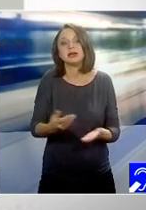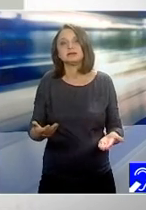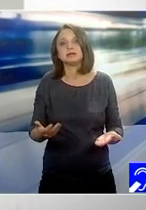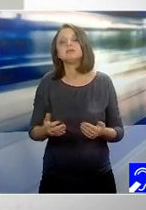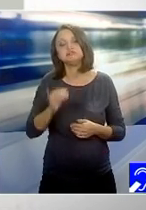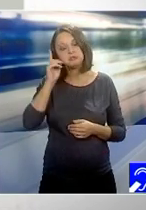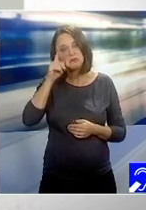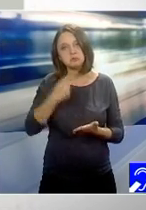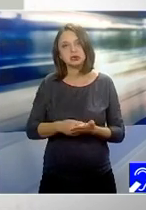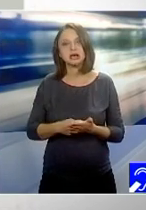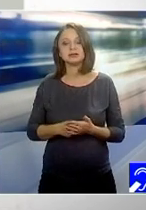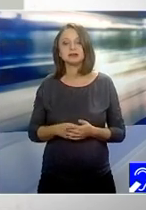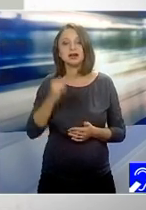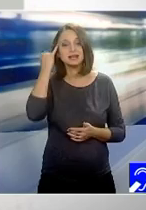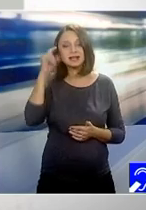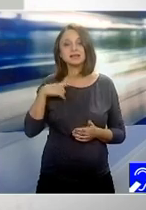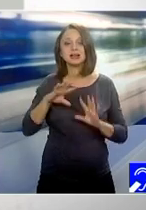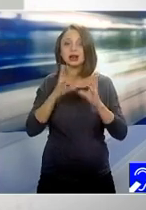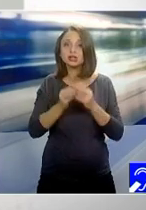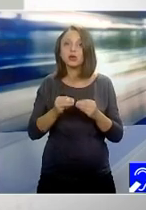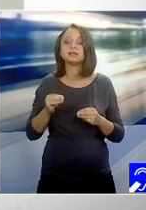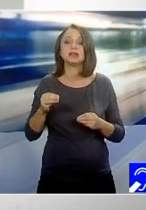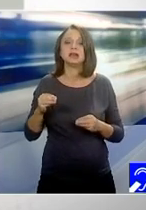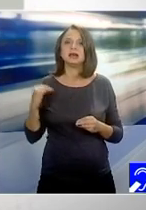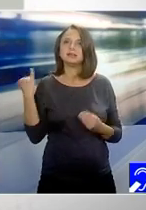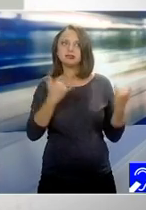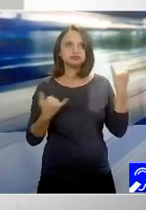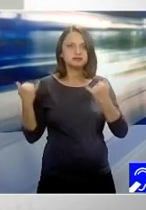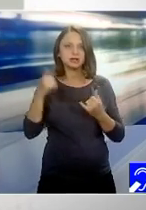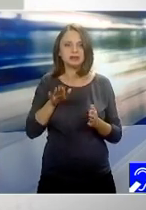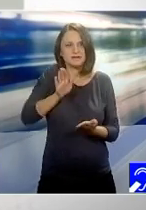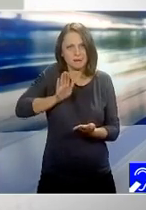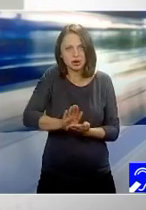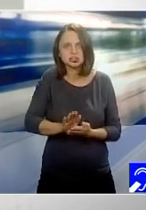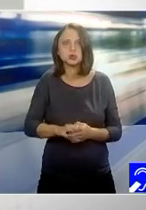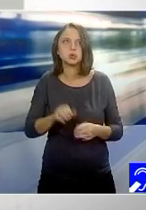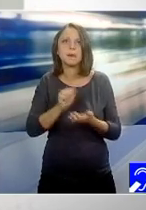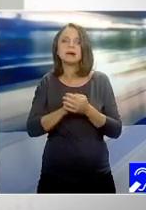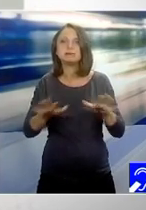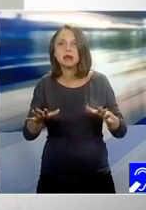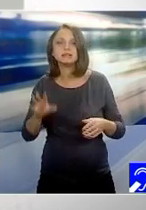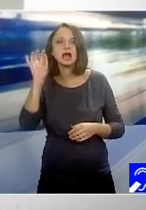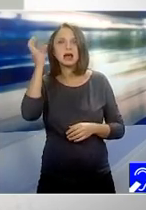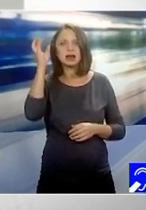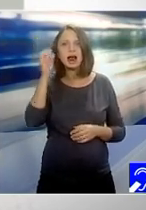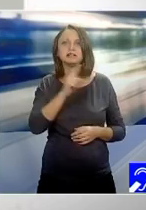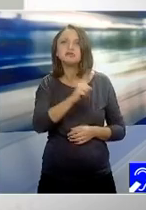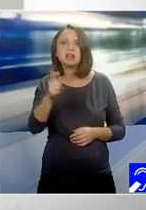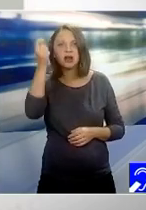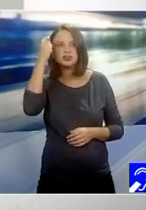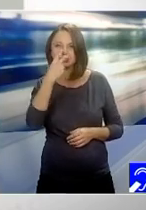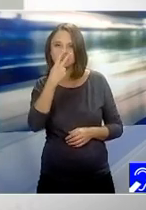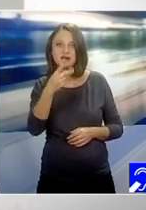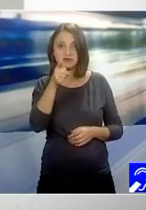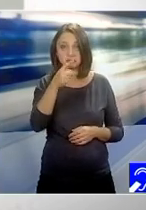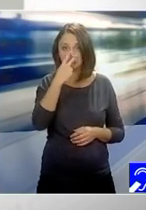e ca toată lumea să intervine și să vrea. Să pună o presiune mediatică, să pună radarul, să sune fiecare cetățean vede un transport.